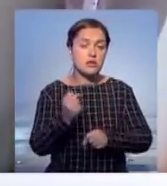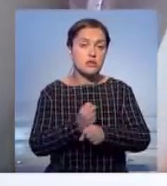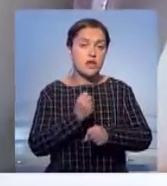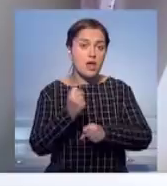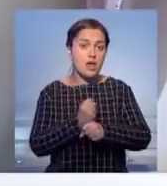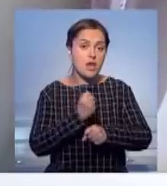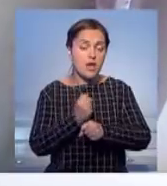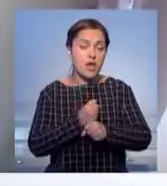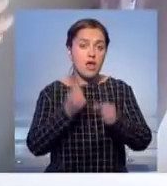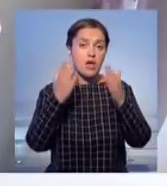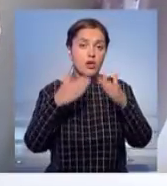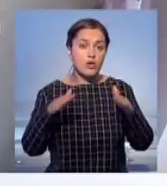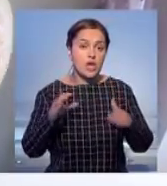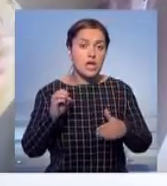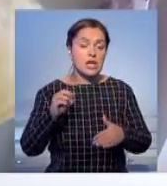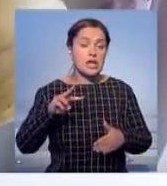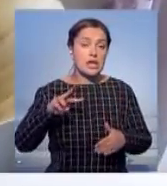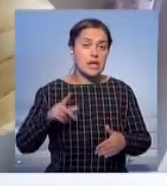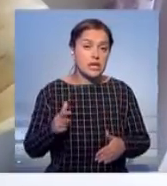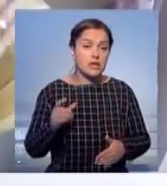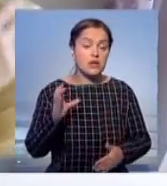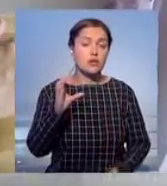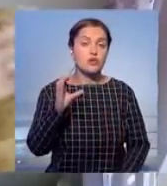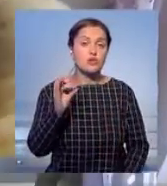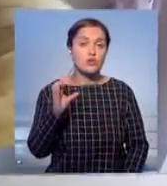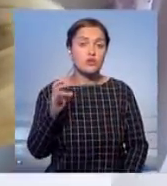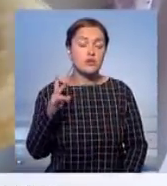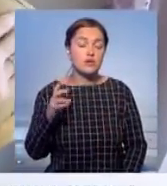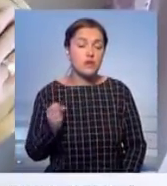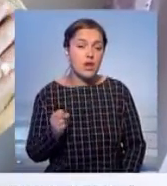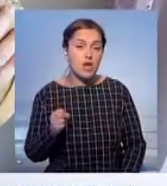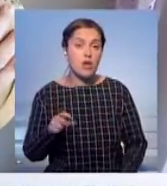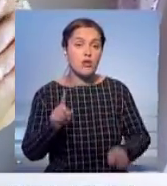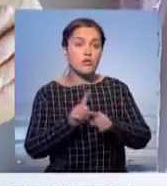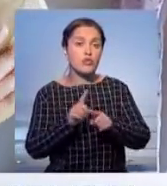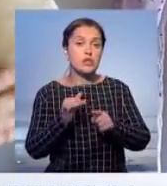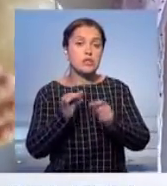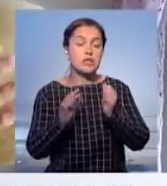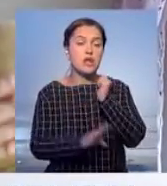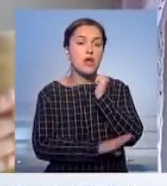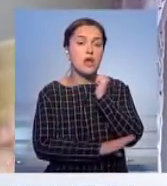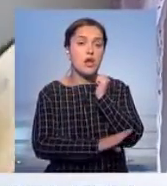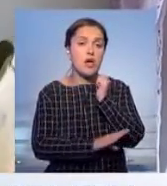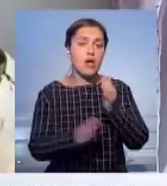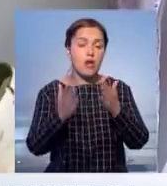Дека идет всегда из ели. А корпус делается из очень крупкой древесины.